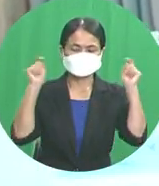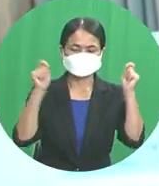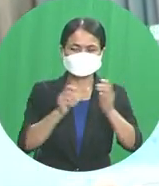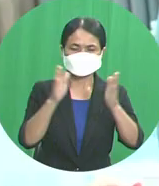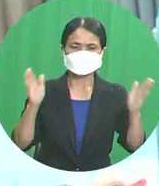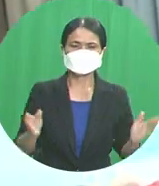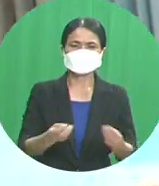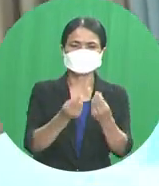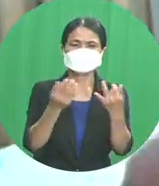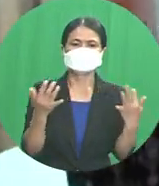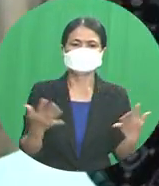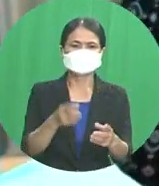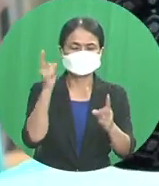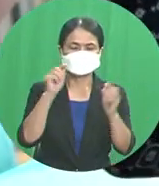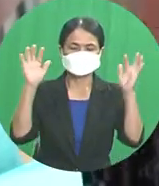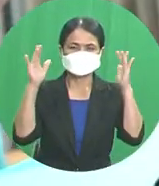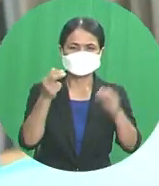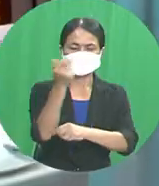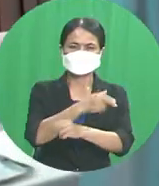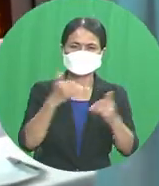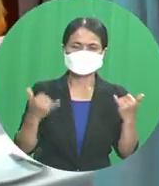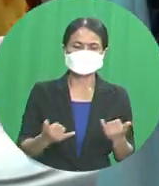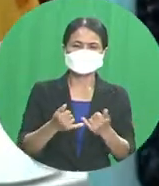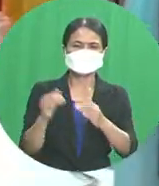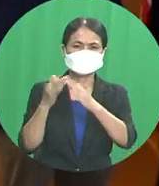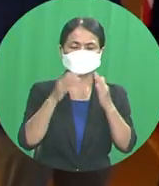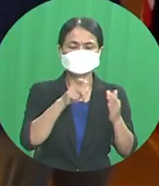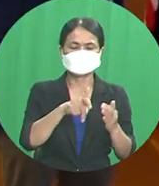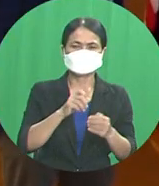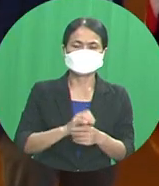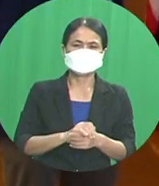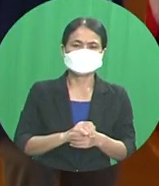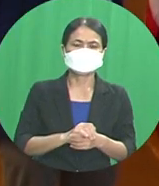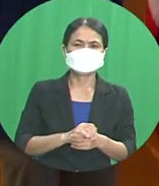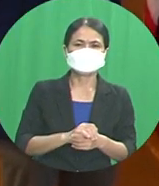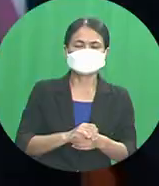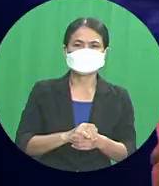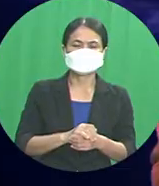trị thông chỉ trán tiết, đảm bày ọp ọ tị viên nít khăn nông tị cọng kiểu.